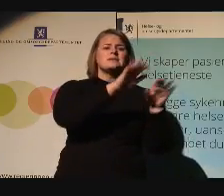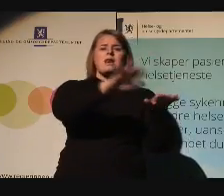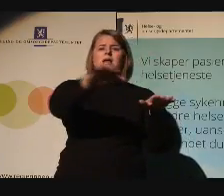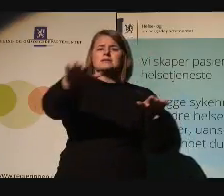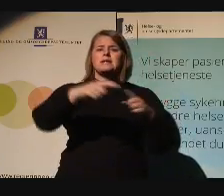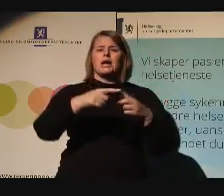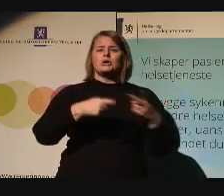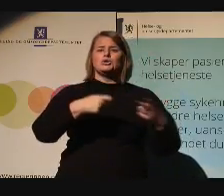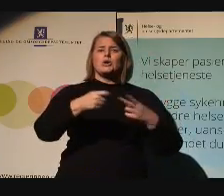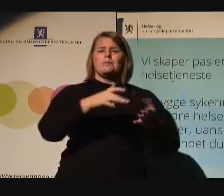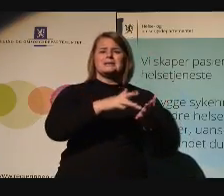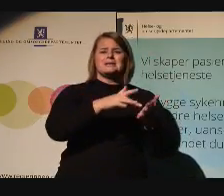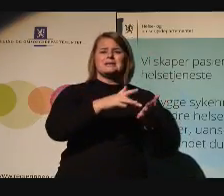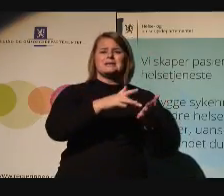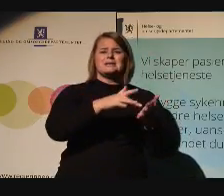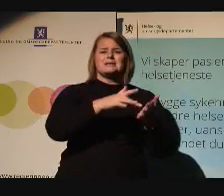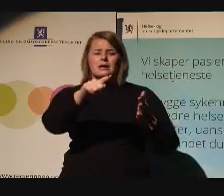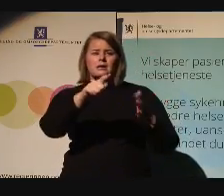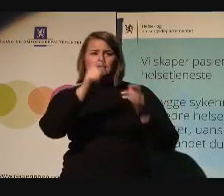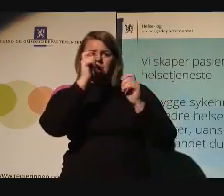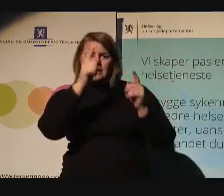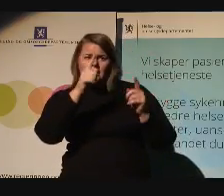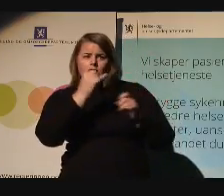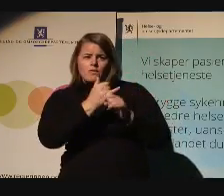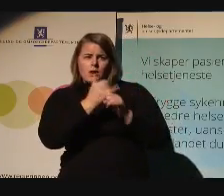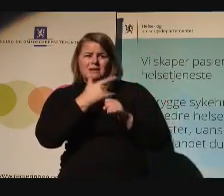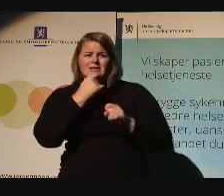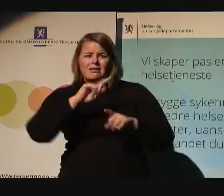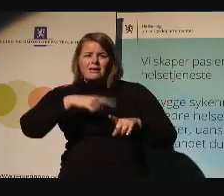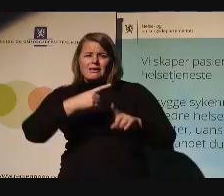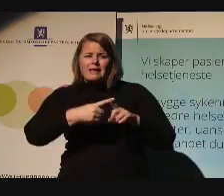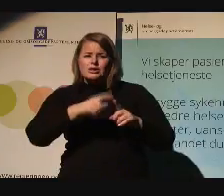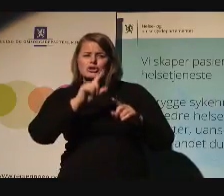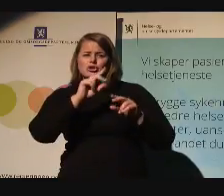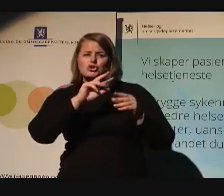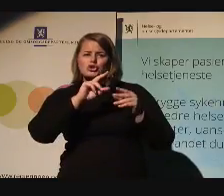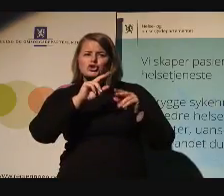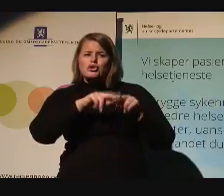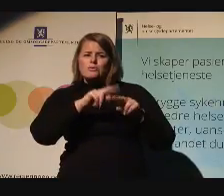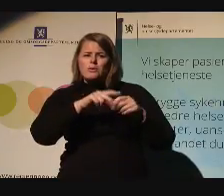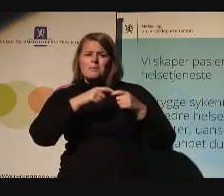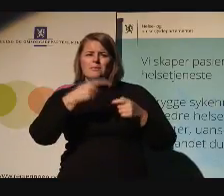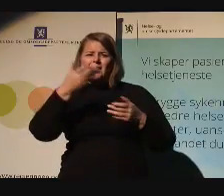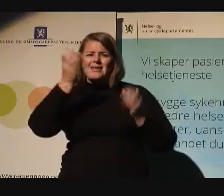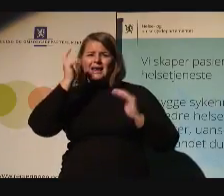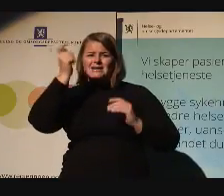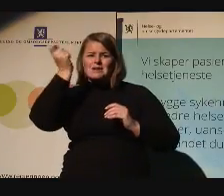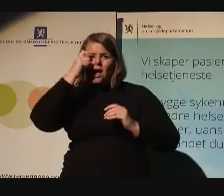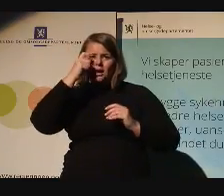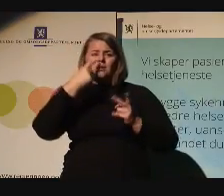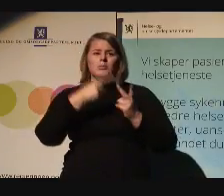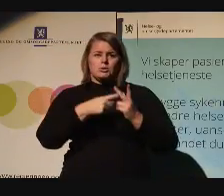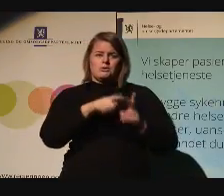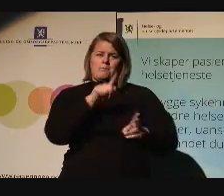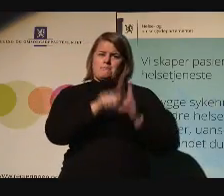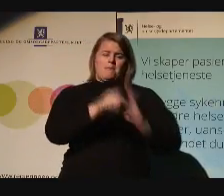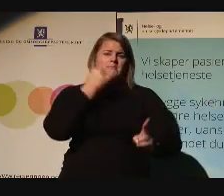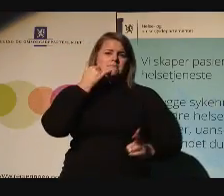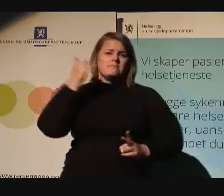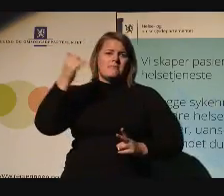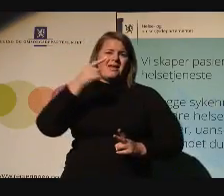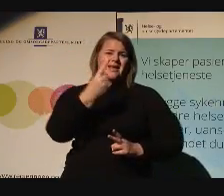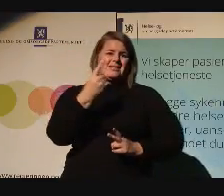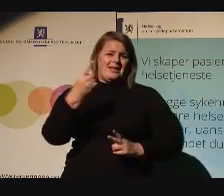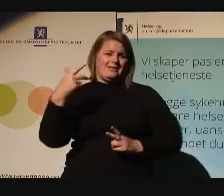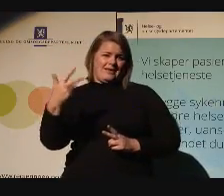informerte om viktigheten av å gjenkjenne symptomene med hjerneslag og ringe 113. Den